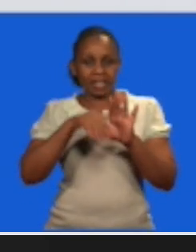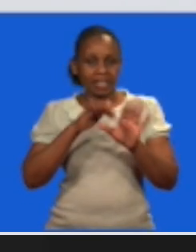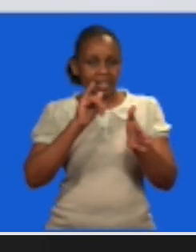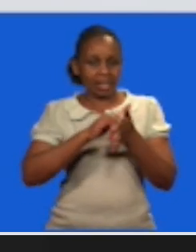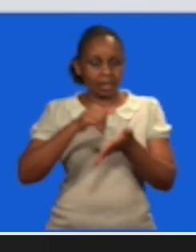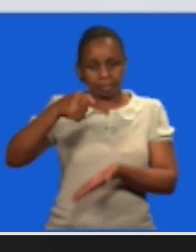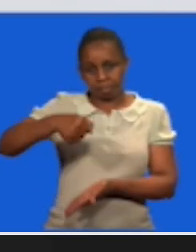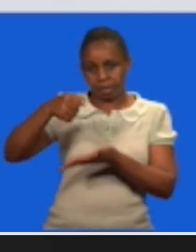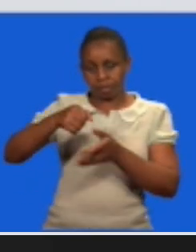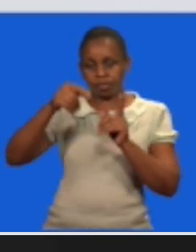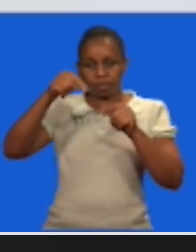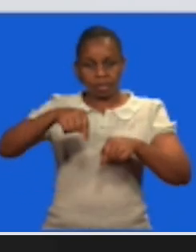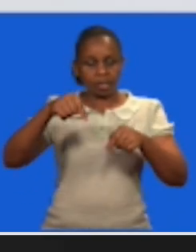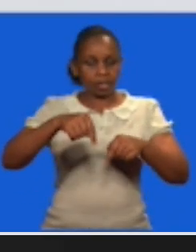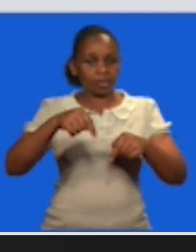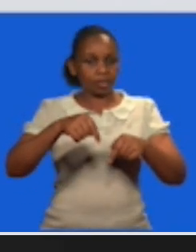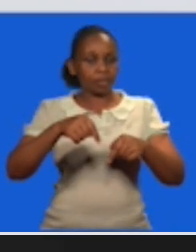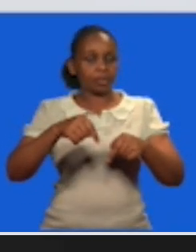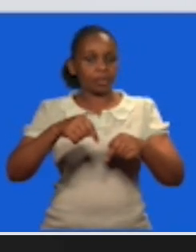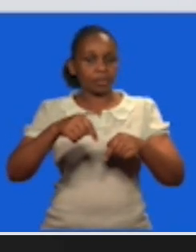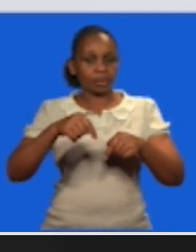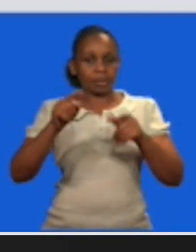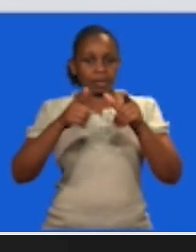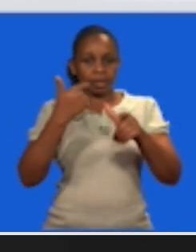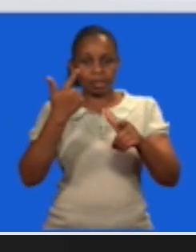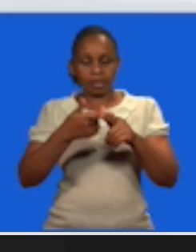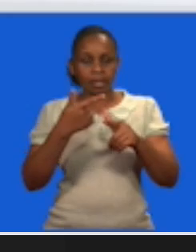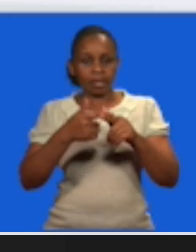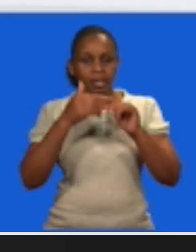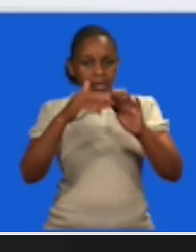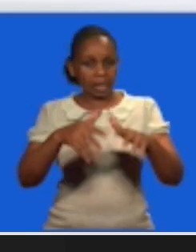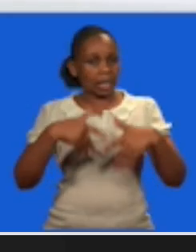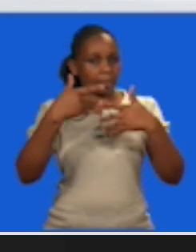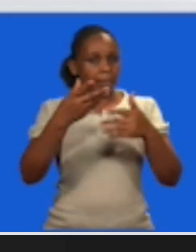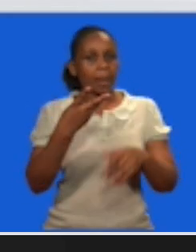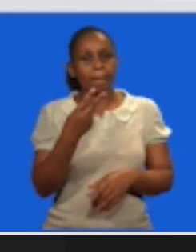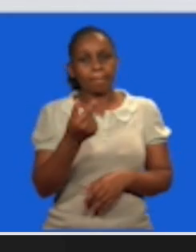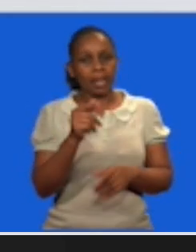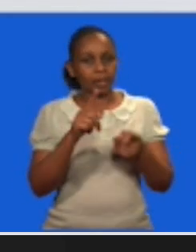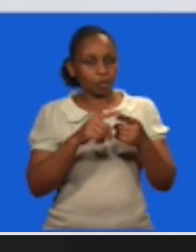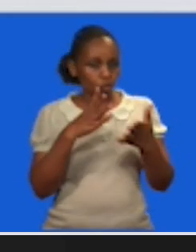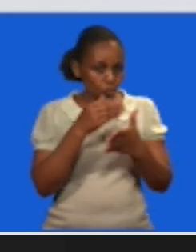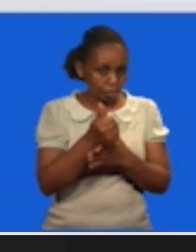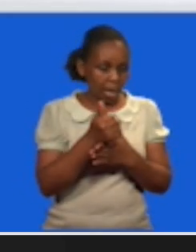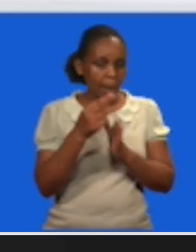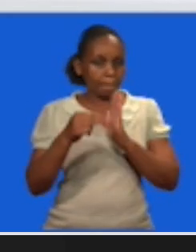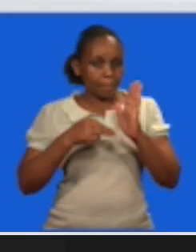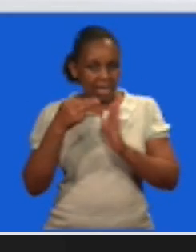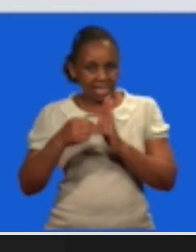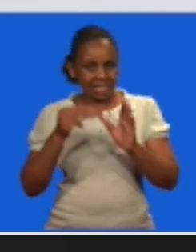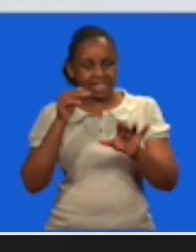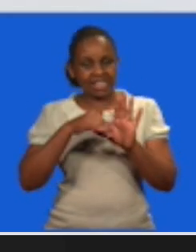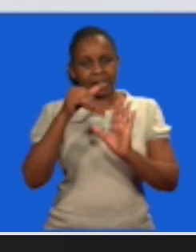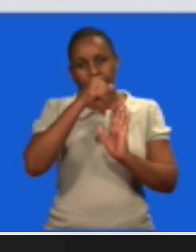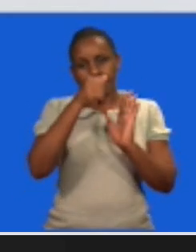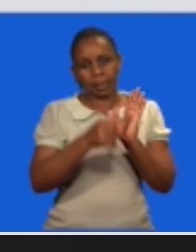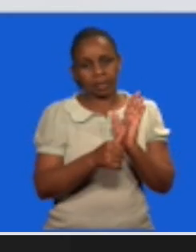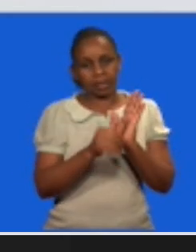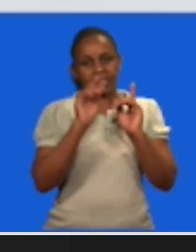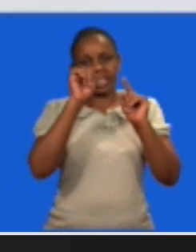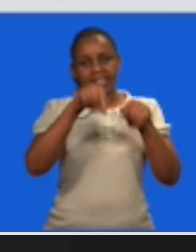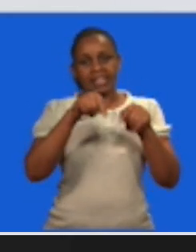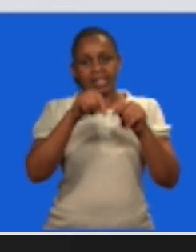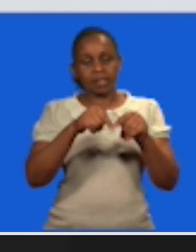So katika budget ya mwaka huu gavana wenu akaweka pesa ya kununua machine